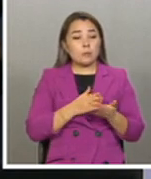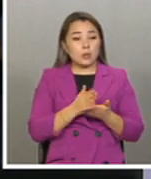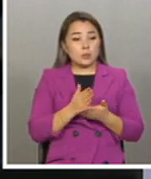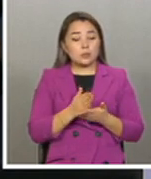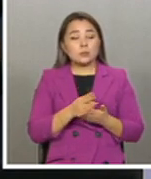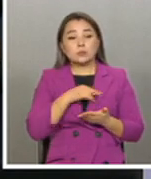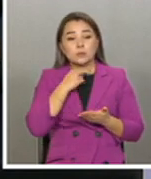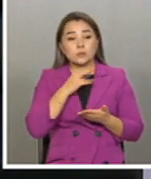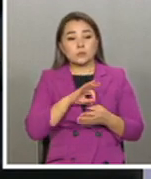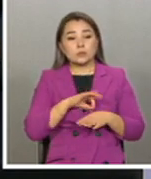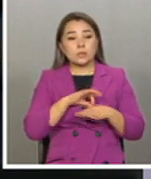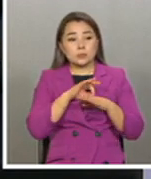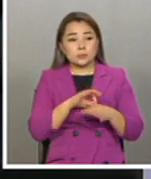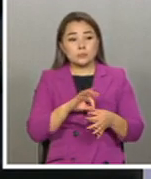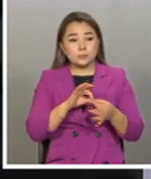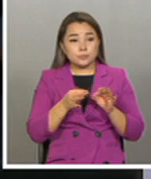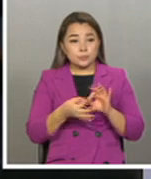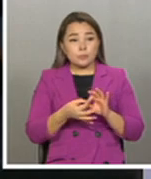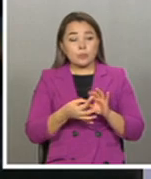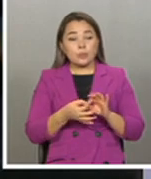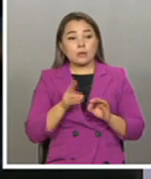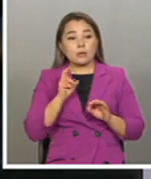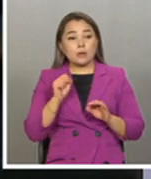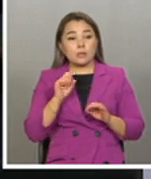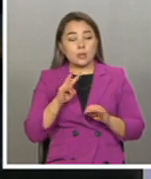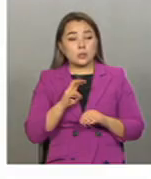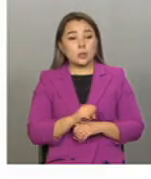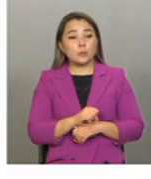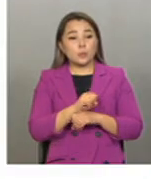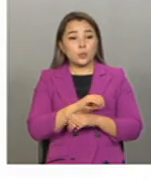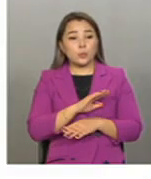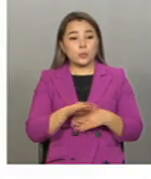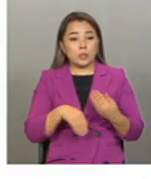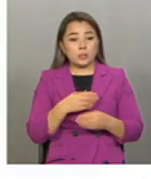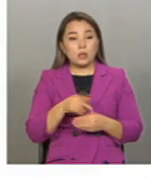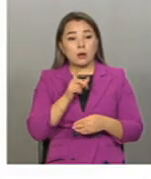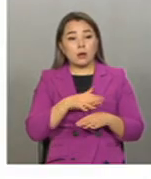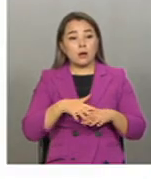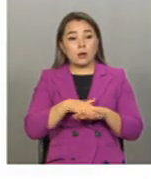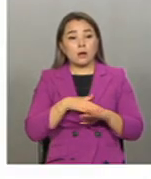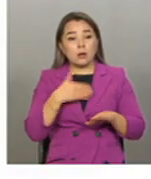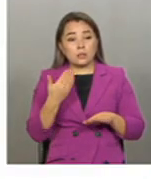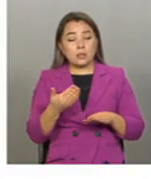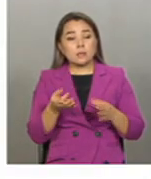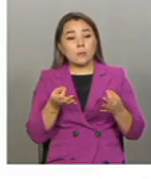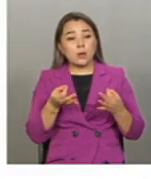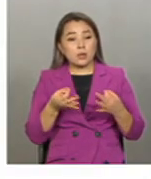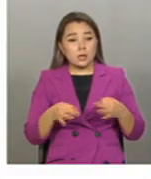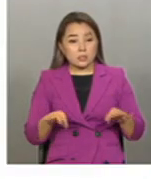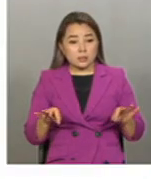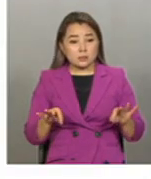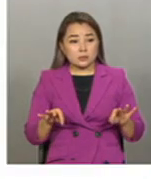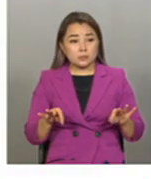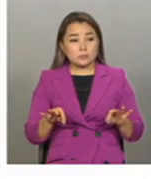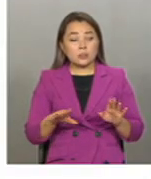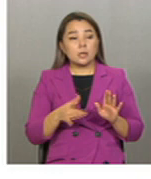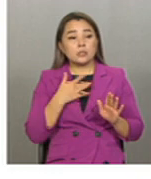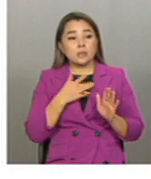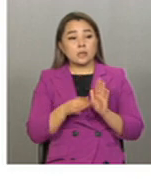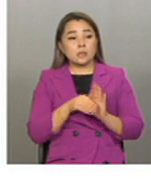үшін қазан төңкерісі бұл халыққа демократиялық таңдау